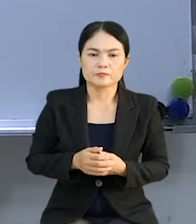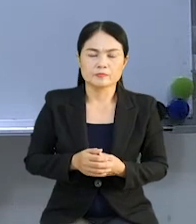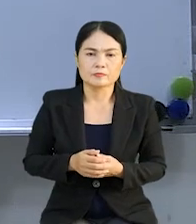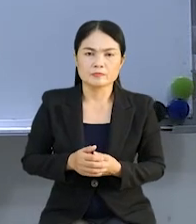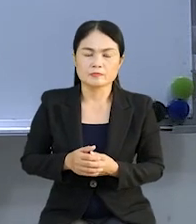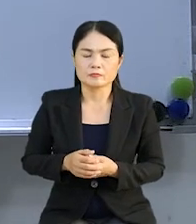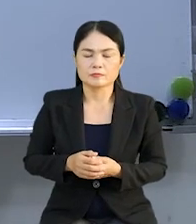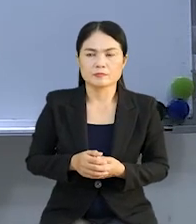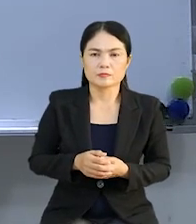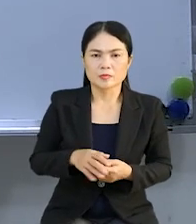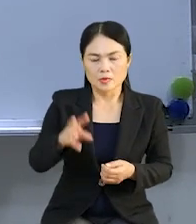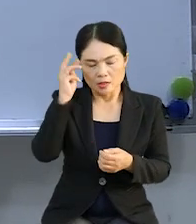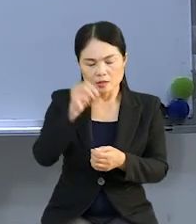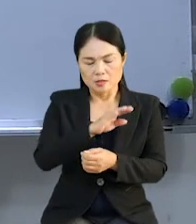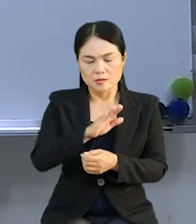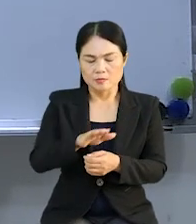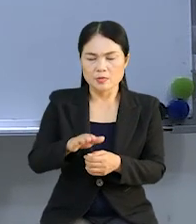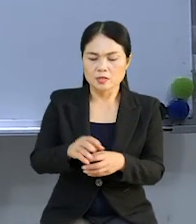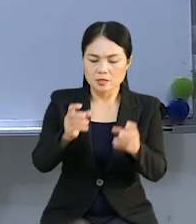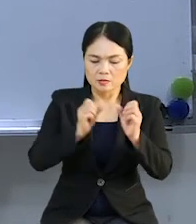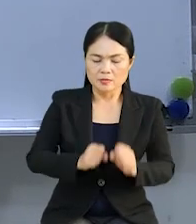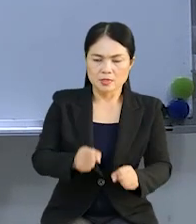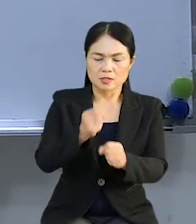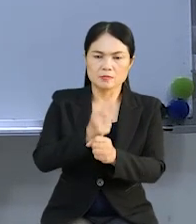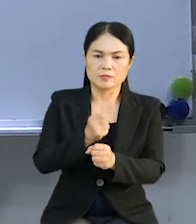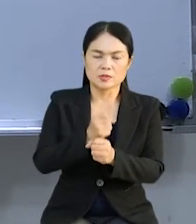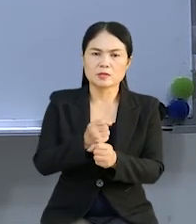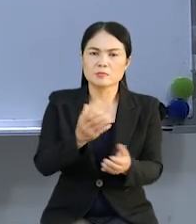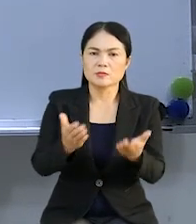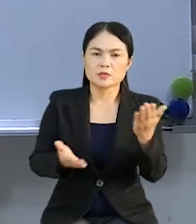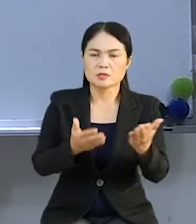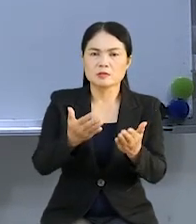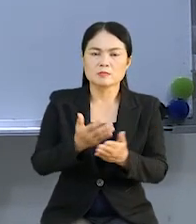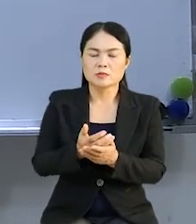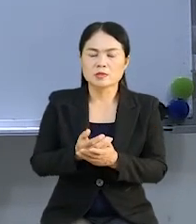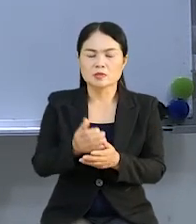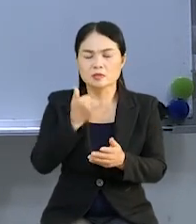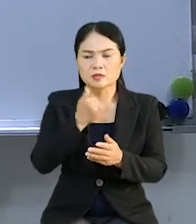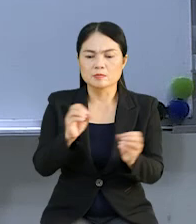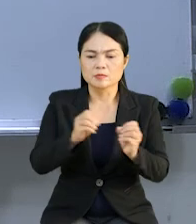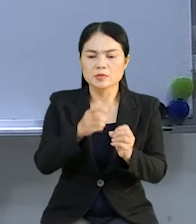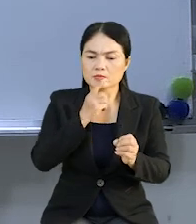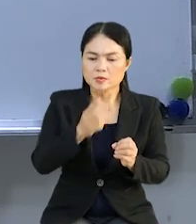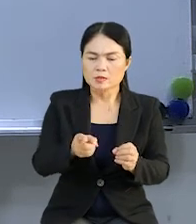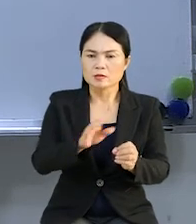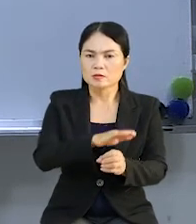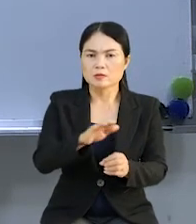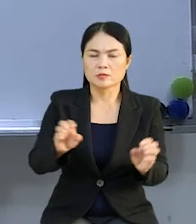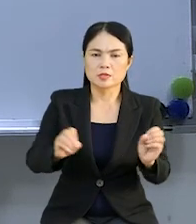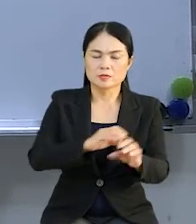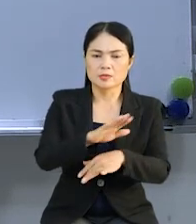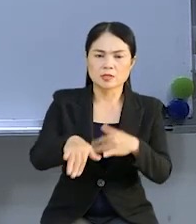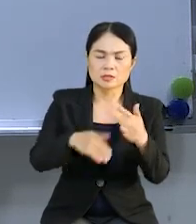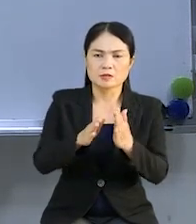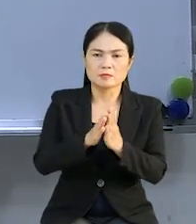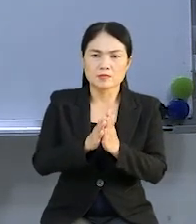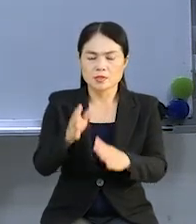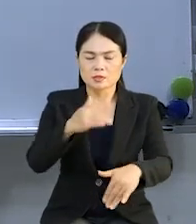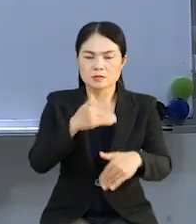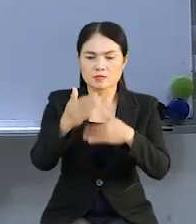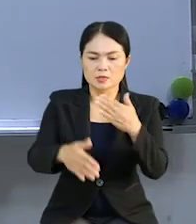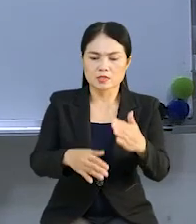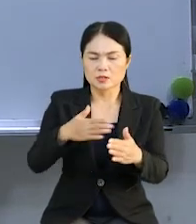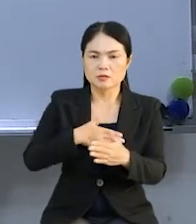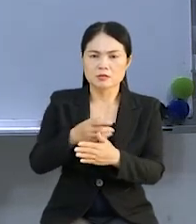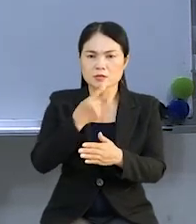าดครูสังคมทักก้นบาดเกียร์ยิมเถื่อบาดตัวเจี๊ยเข้ากระไดครูมันบรรโตก้นเตะนะบาดหอกก้นต่อบรรโตปีนี้เ